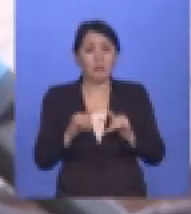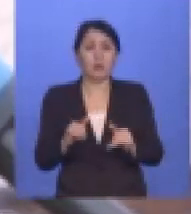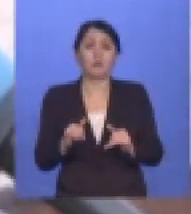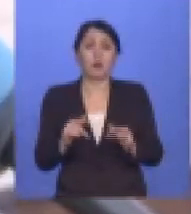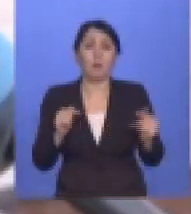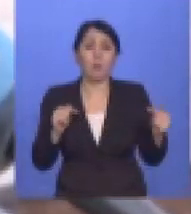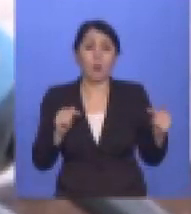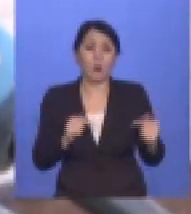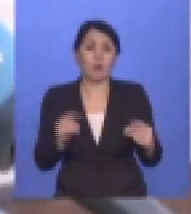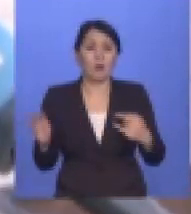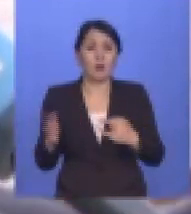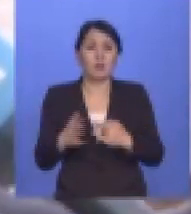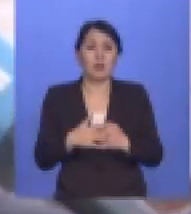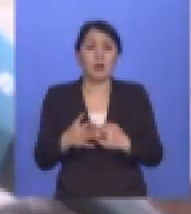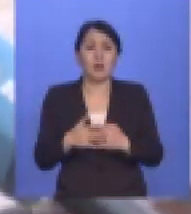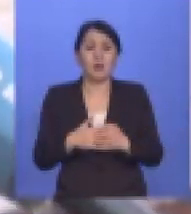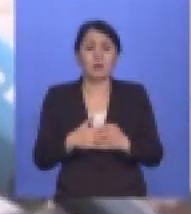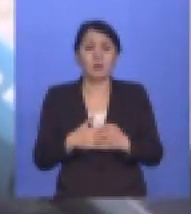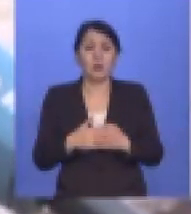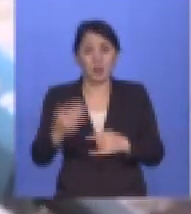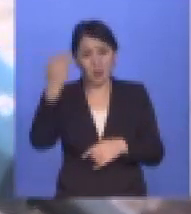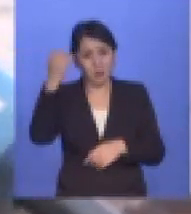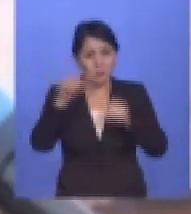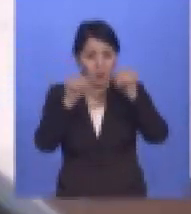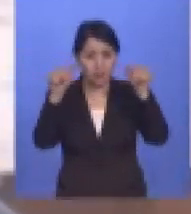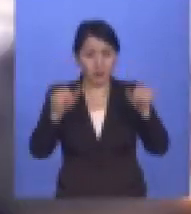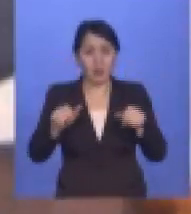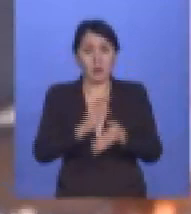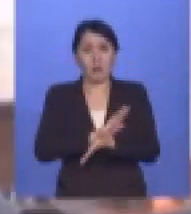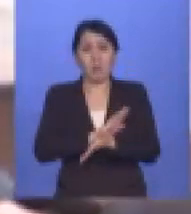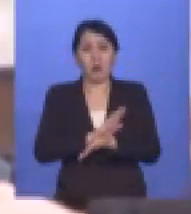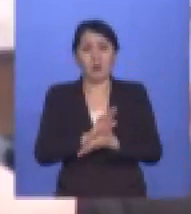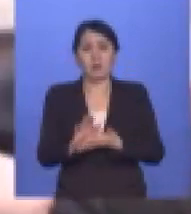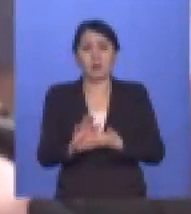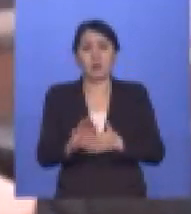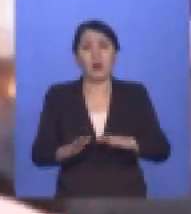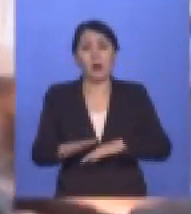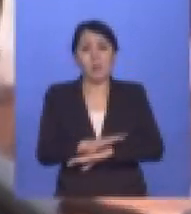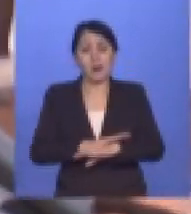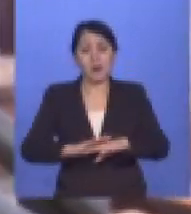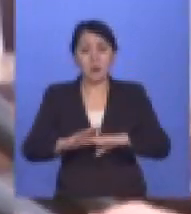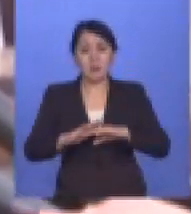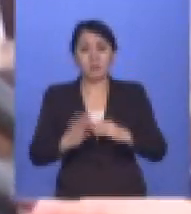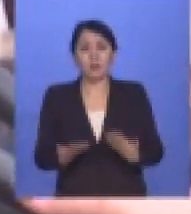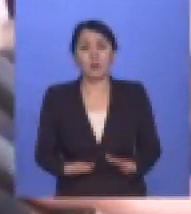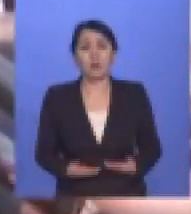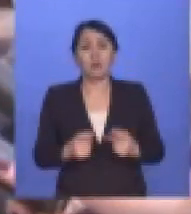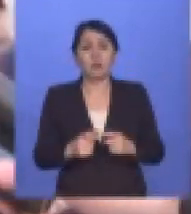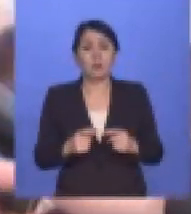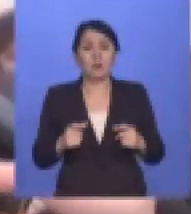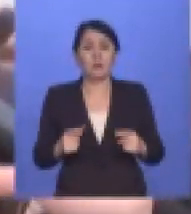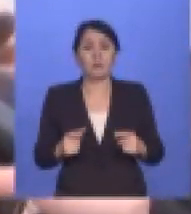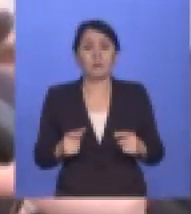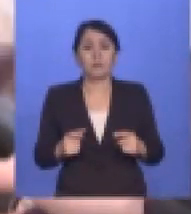вандализмді құрту мақсатында ескерткіштерімізді таза ұстау мақсатында халқымызды, тұрғындарымызды